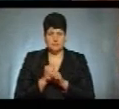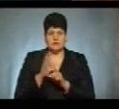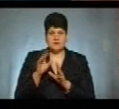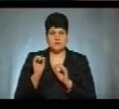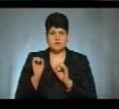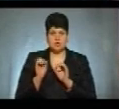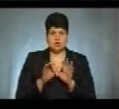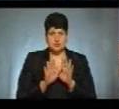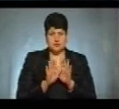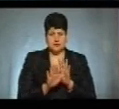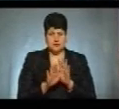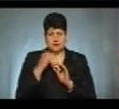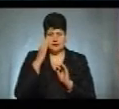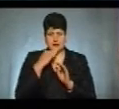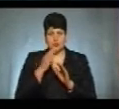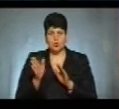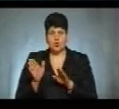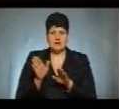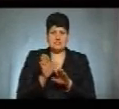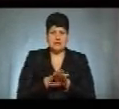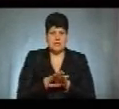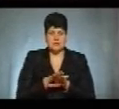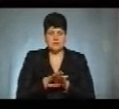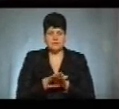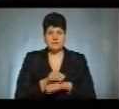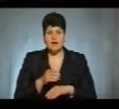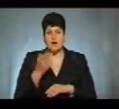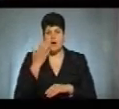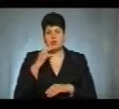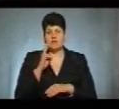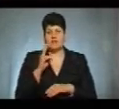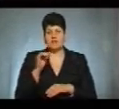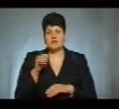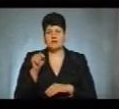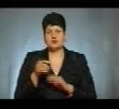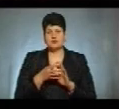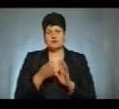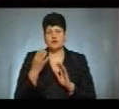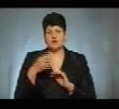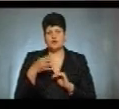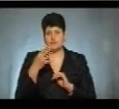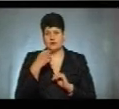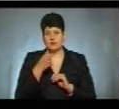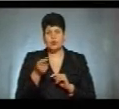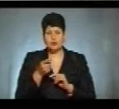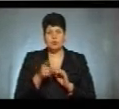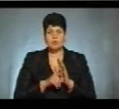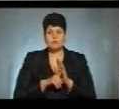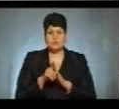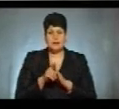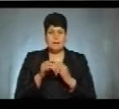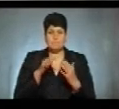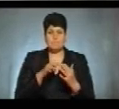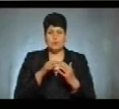зайшли. Татко то закрив. А коли у квітні 1944 року в Тернополі розпочалися